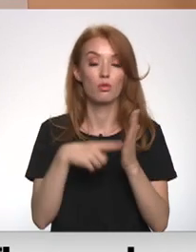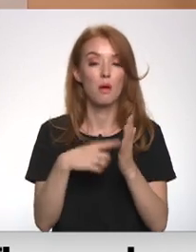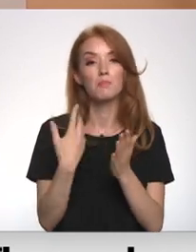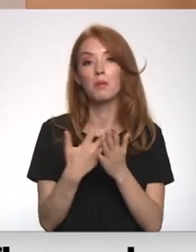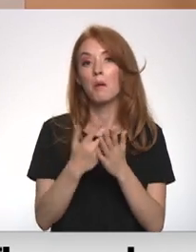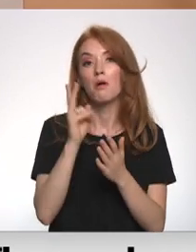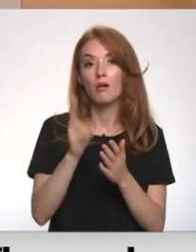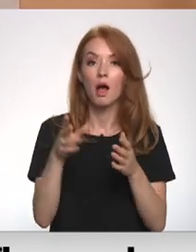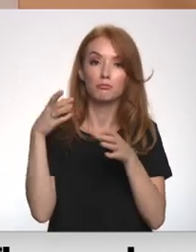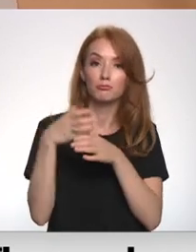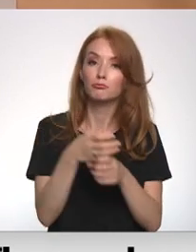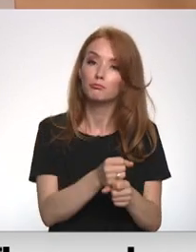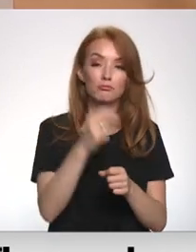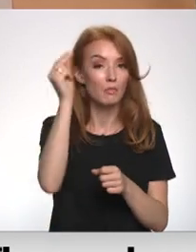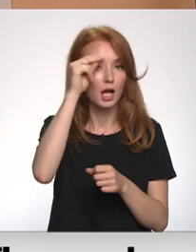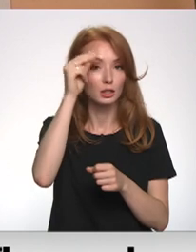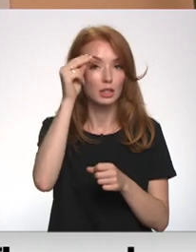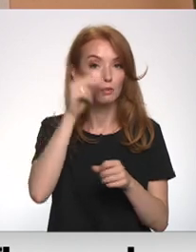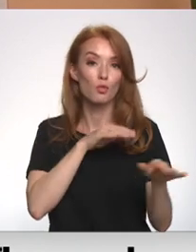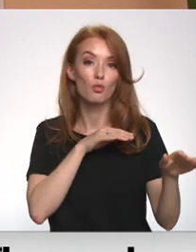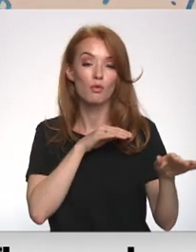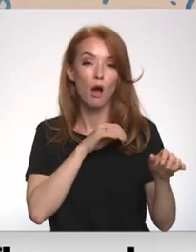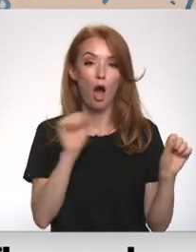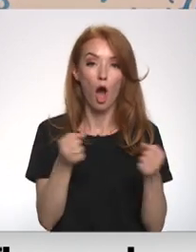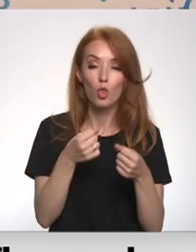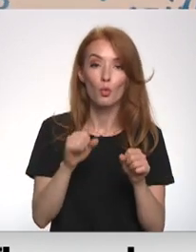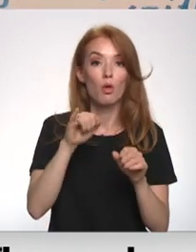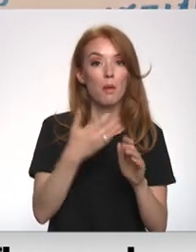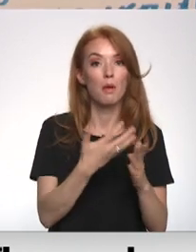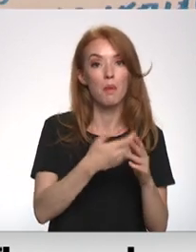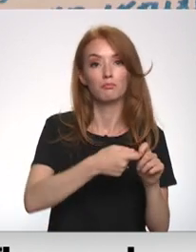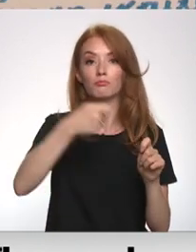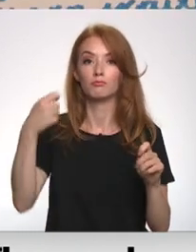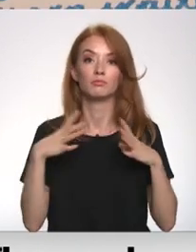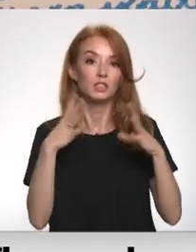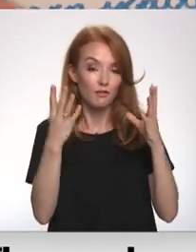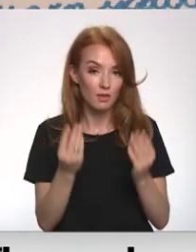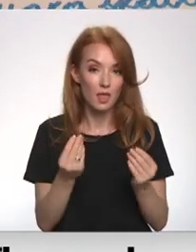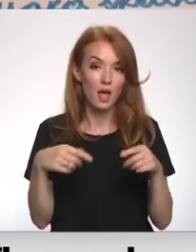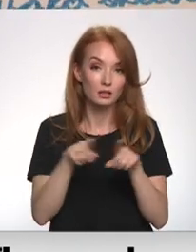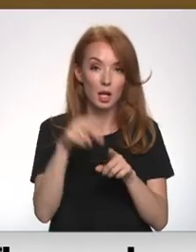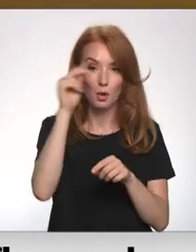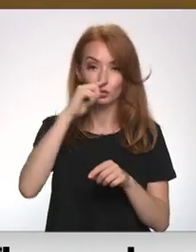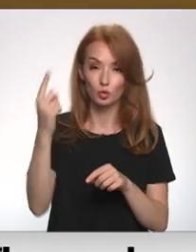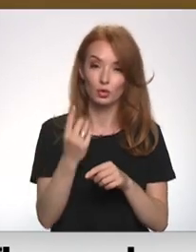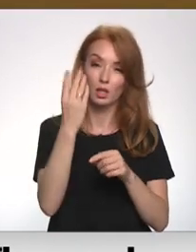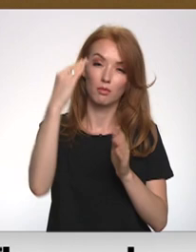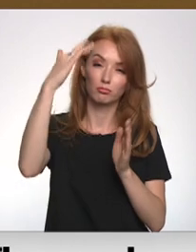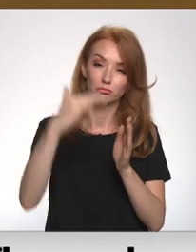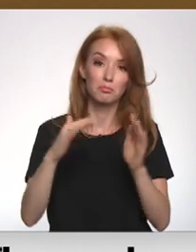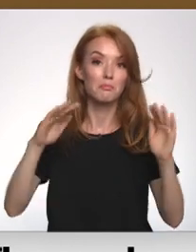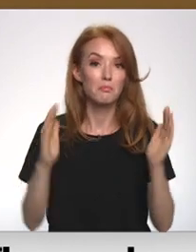kā samazināt mācību tempu, ja pagarinās citus brīvlaikus, mācību stundu dienā būs mazāk un